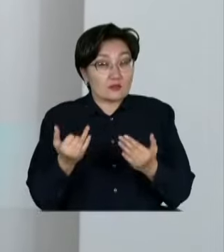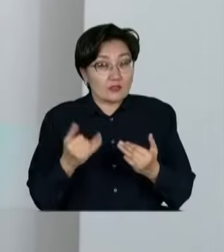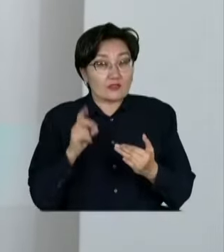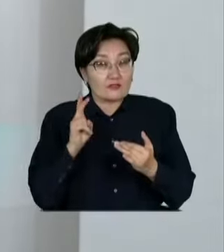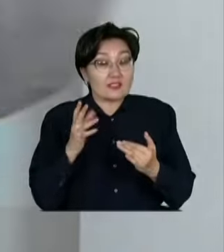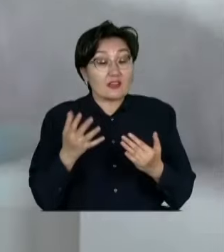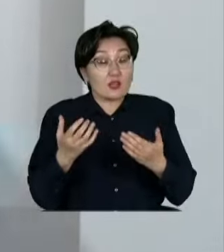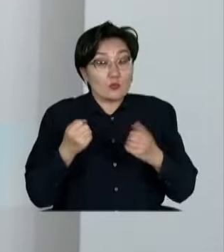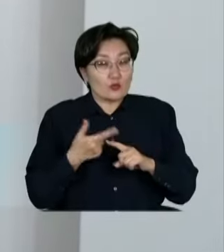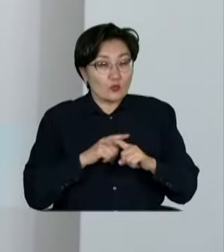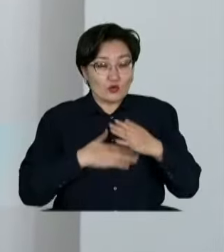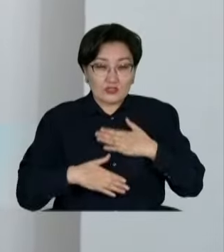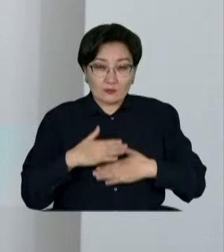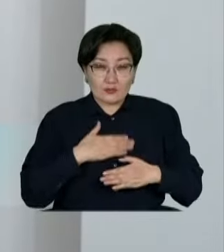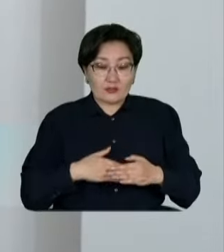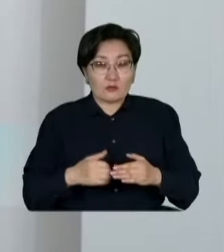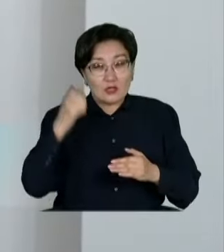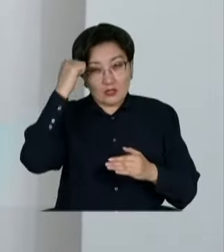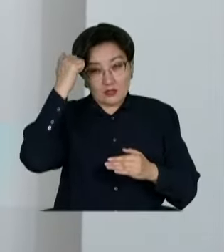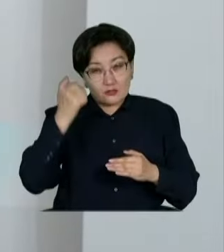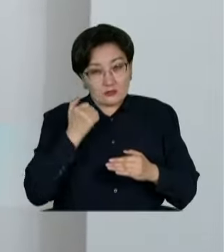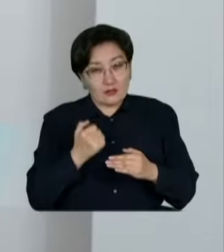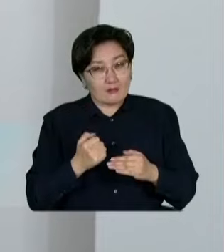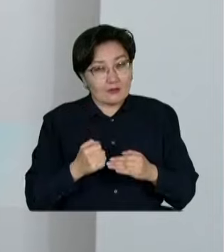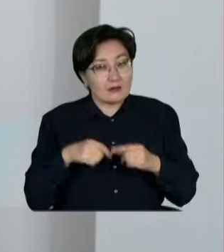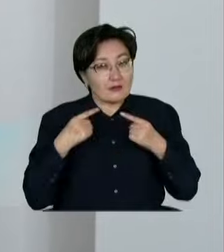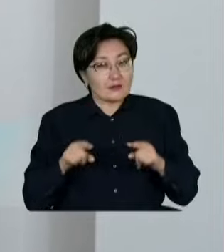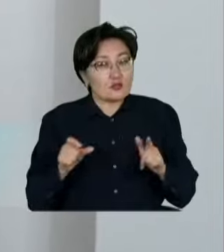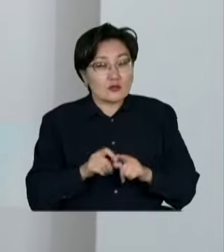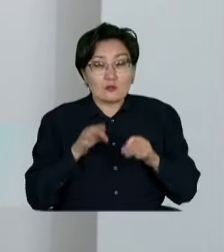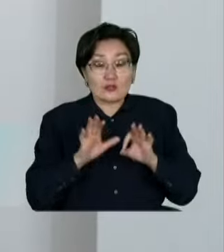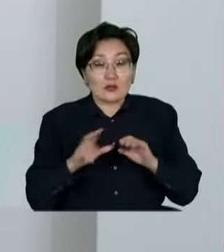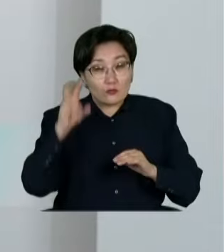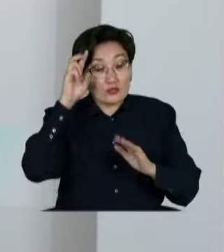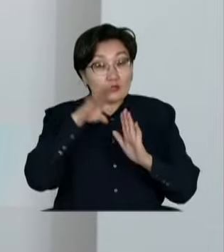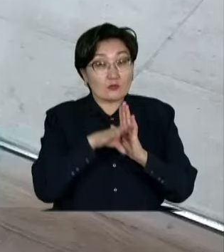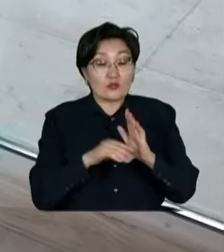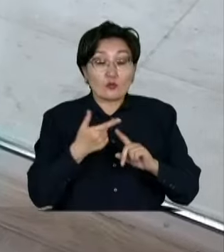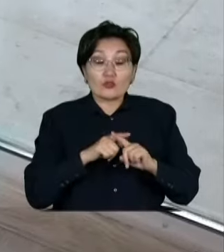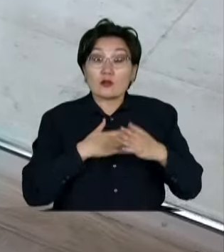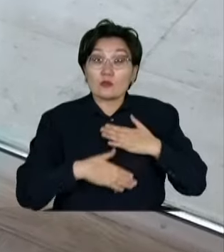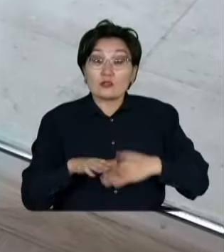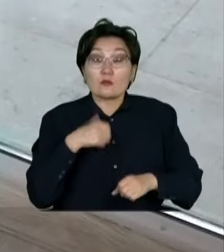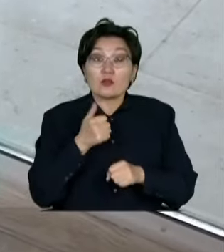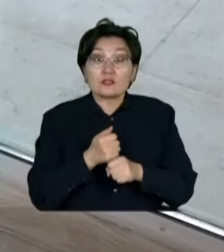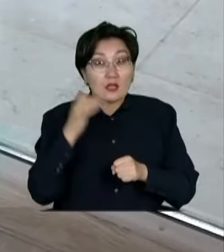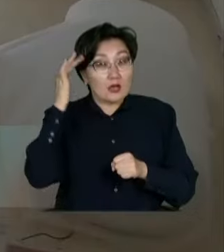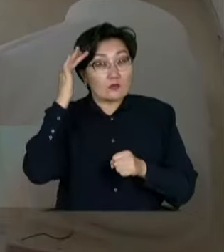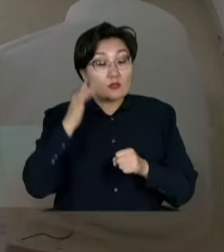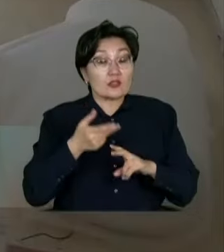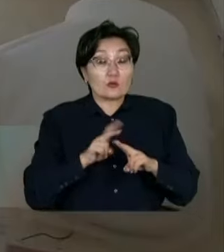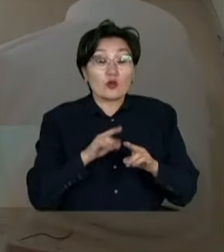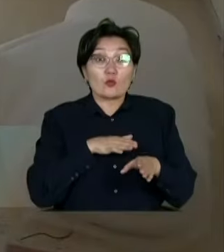кілті берілді. Өте қуаныштымын. Алғысынан басқа айтар сөзім жоқ. Мұндай мемлекеттік бағдарламаларға өте ризамын. Бастысы армандаңыз және